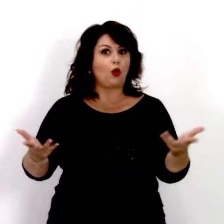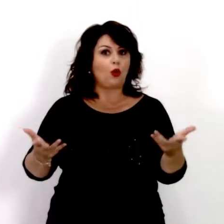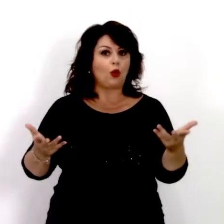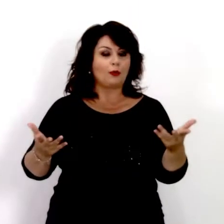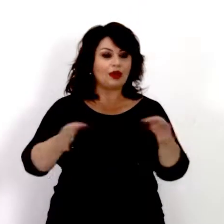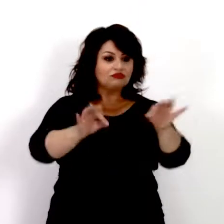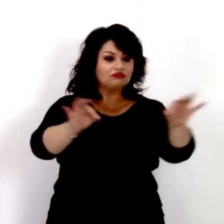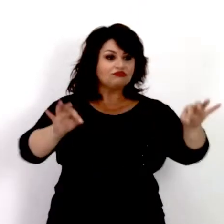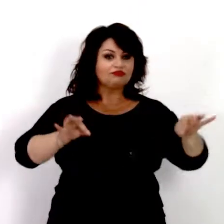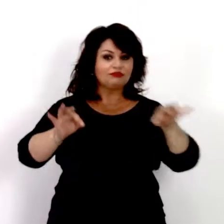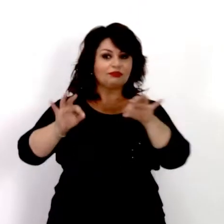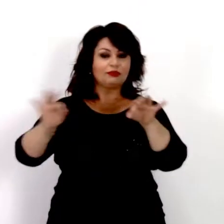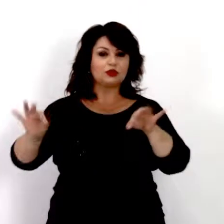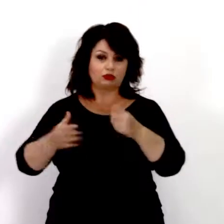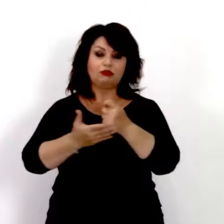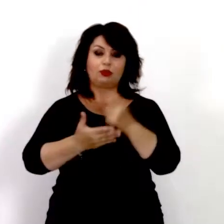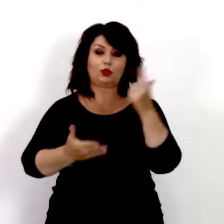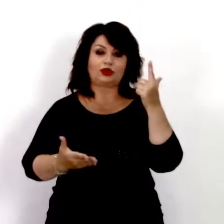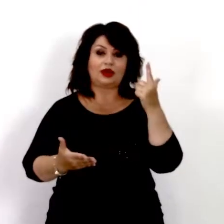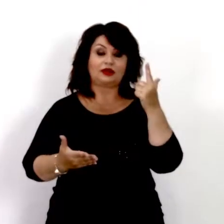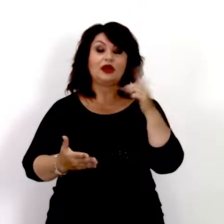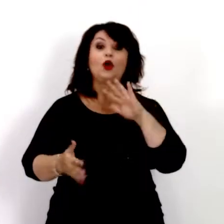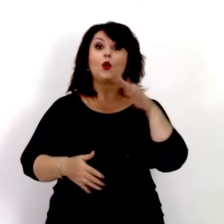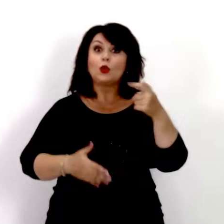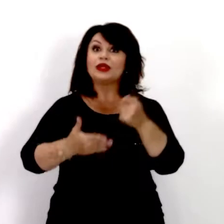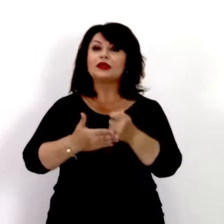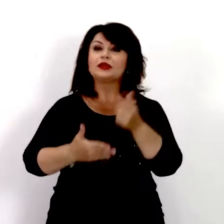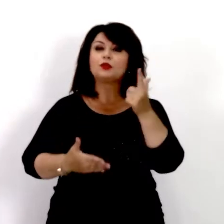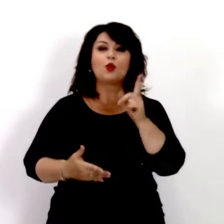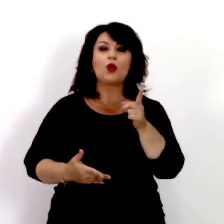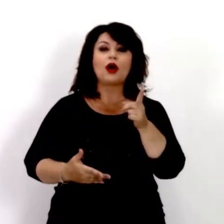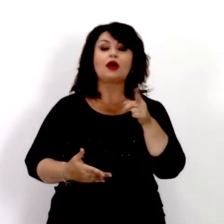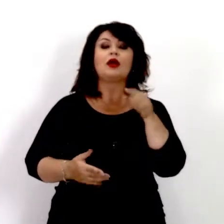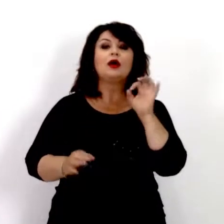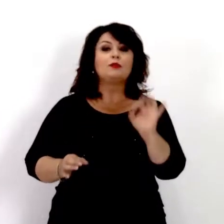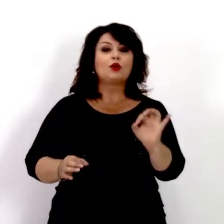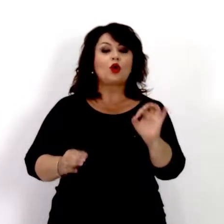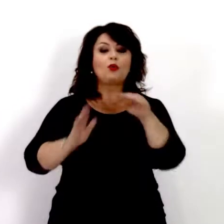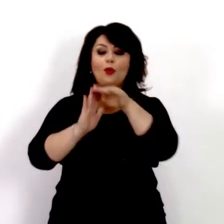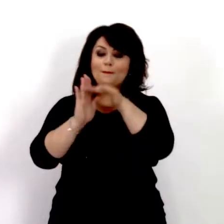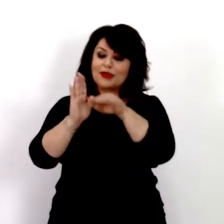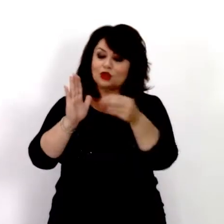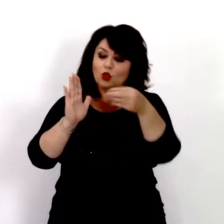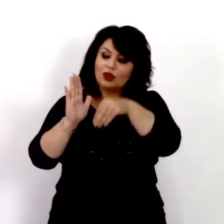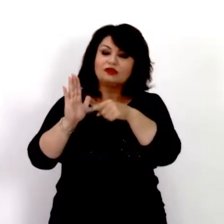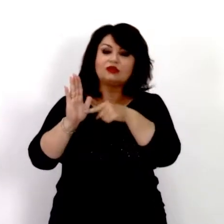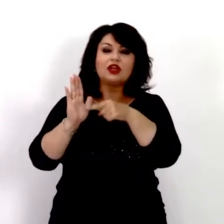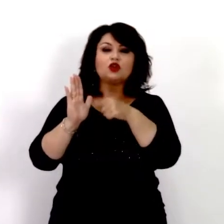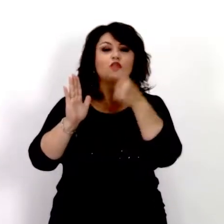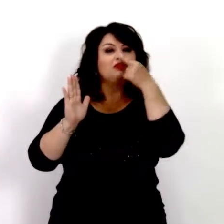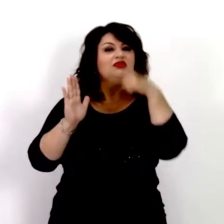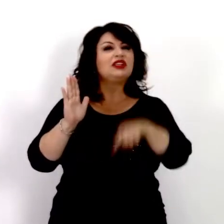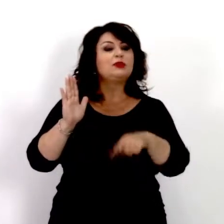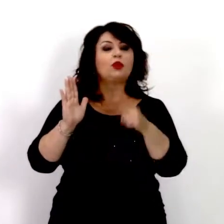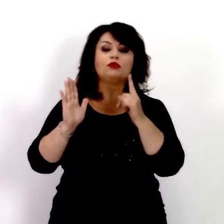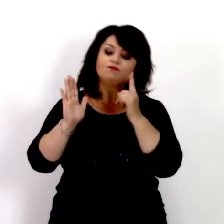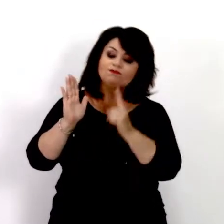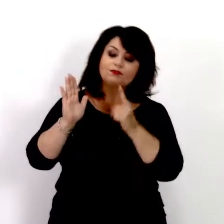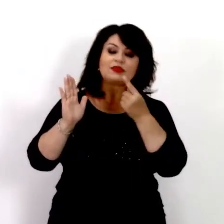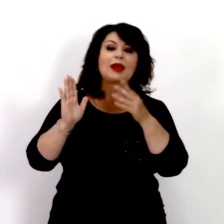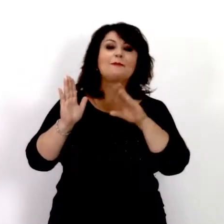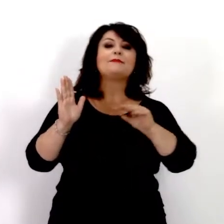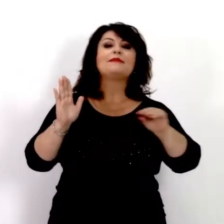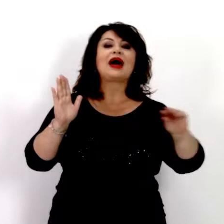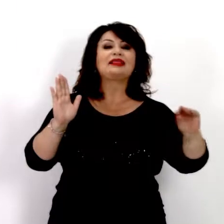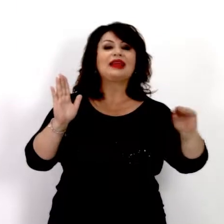discorso importantissimo è quello di tenere in considerazione all'interno del menu il ciclo di vita delle nostre materie